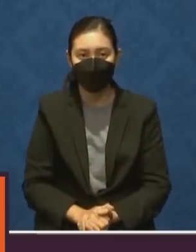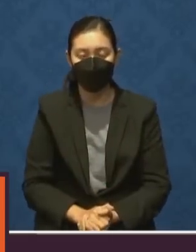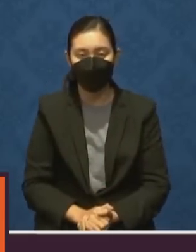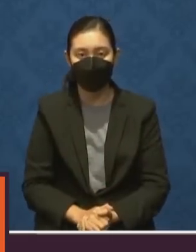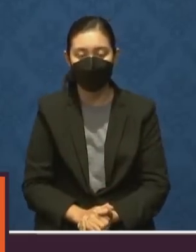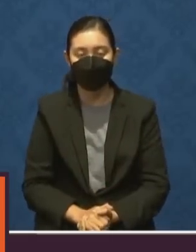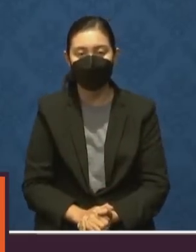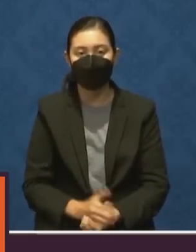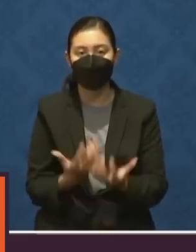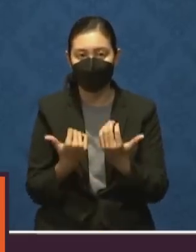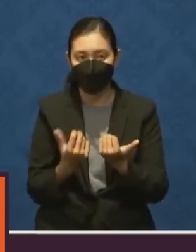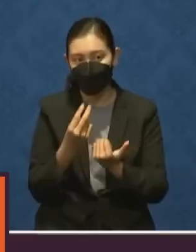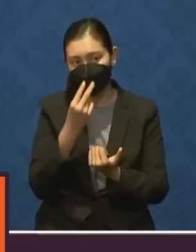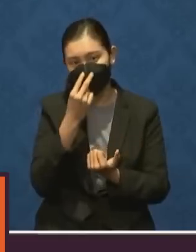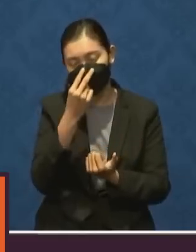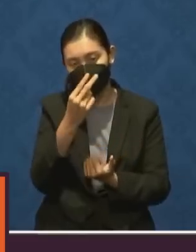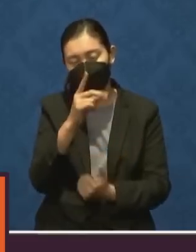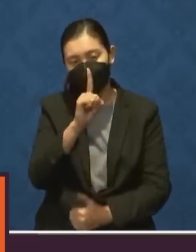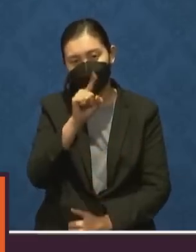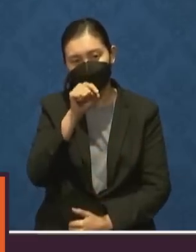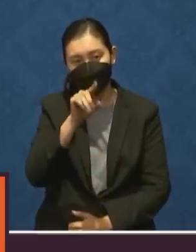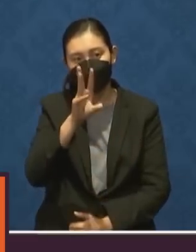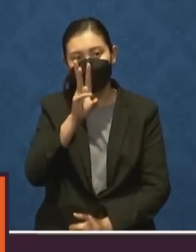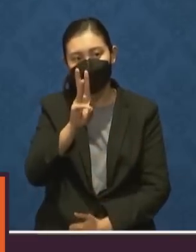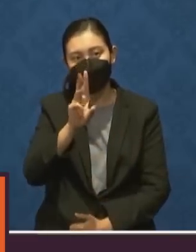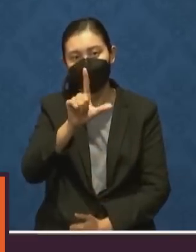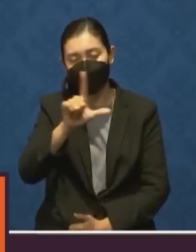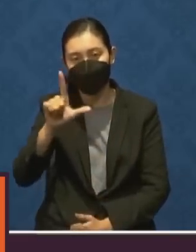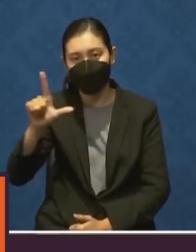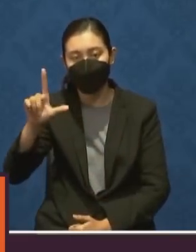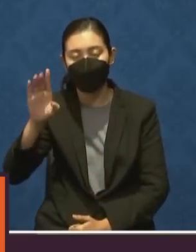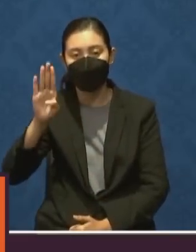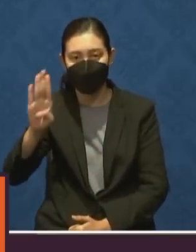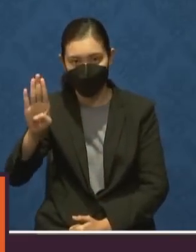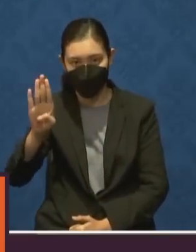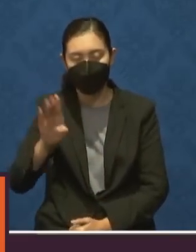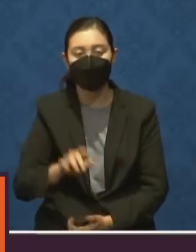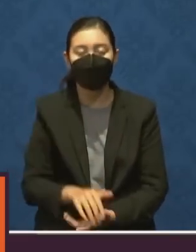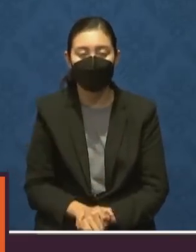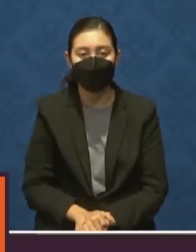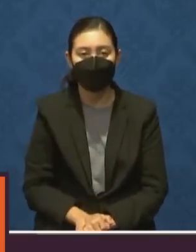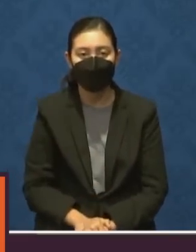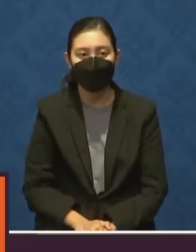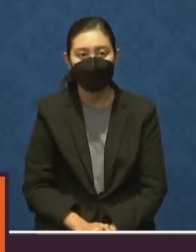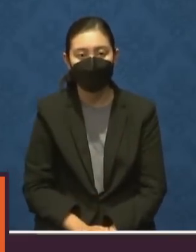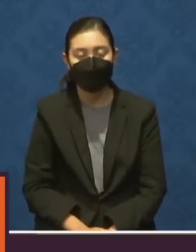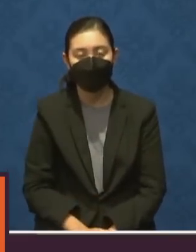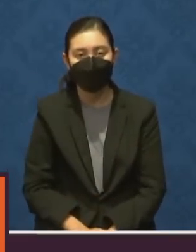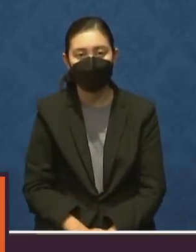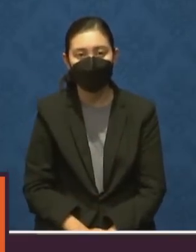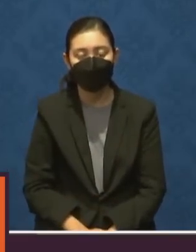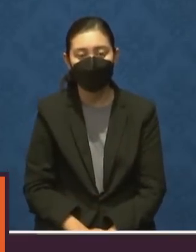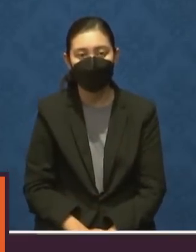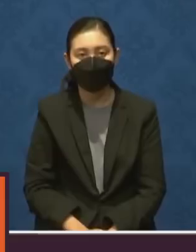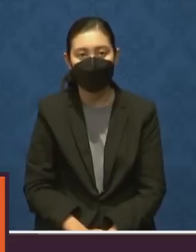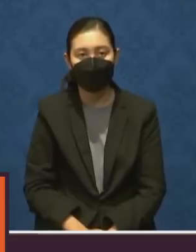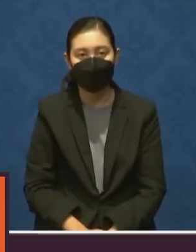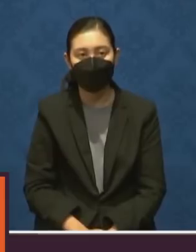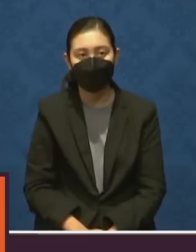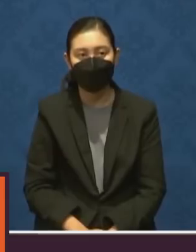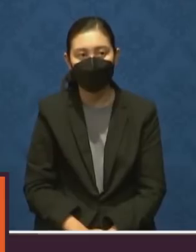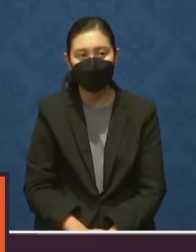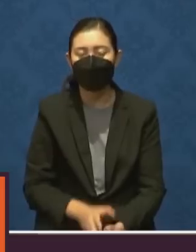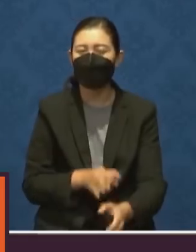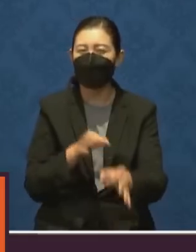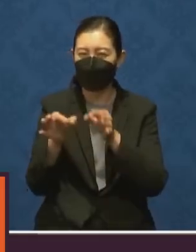ใหญ่มาก 1.6 ล้านล้านบาทไปแล้วจากก้อนนเองนเองครั ถ้าให้อธิบายไปใ